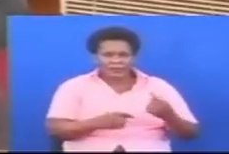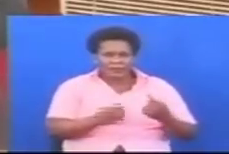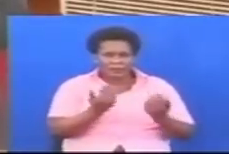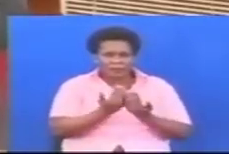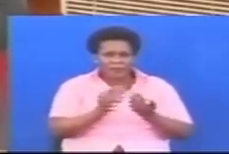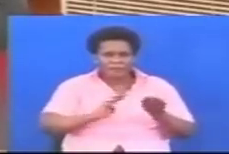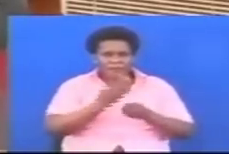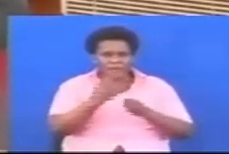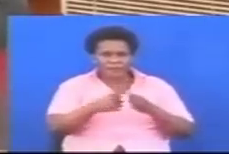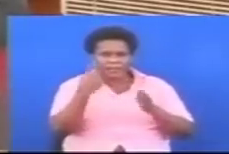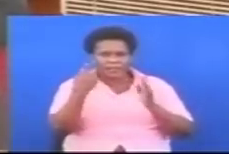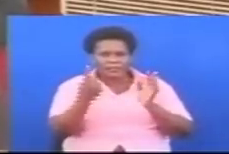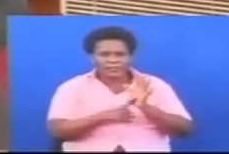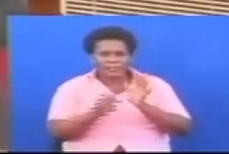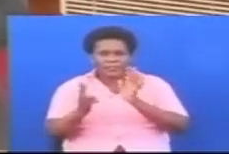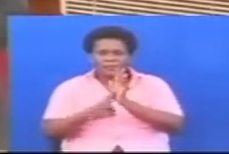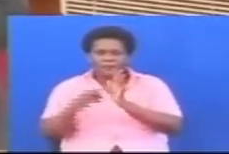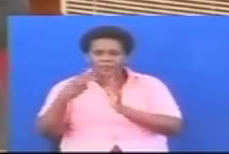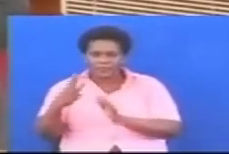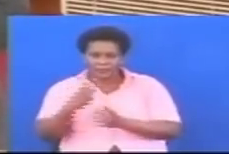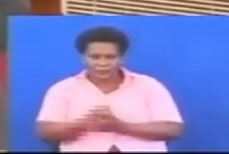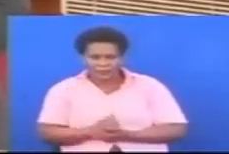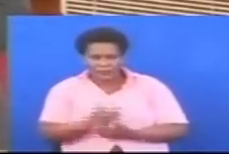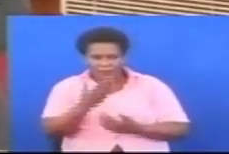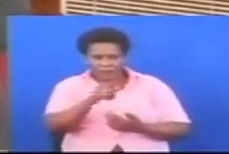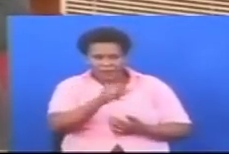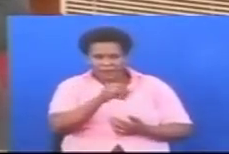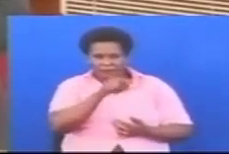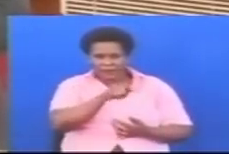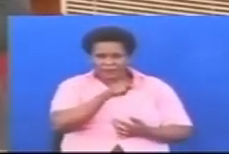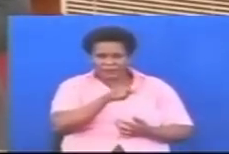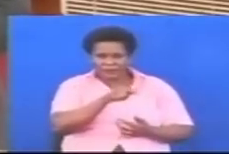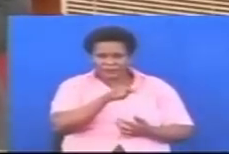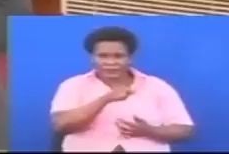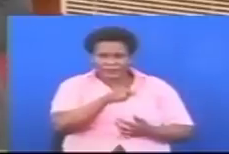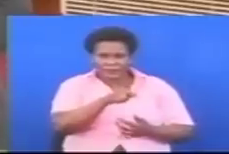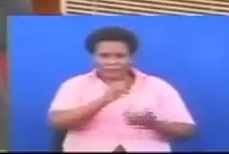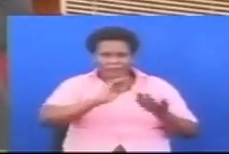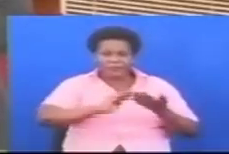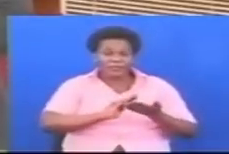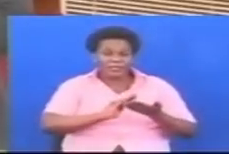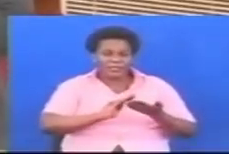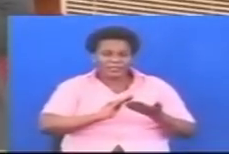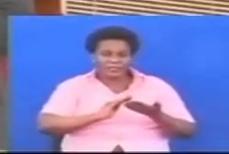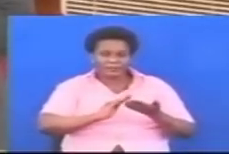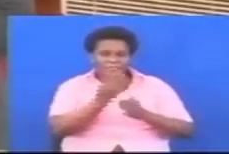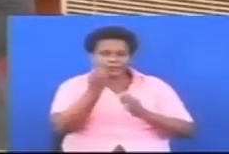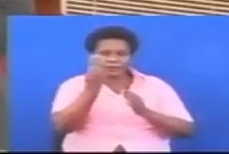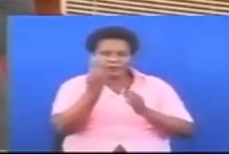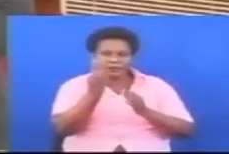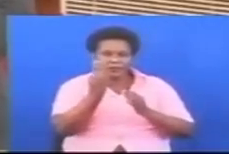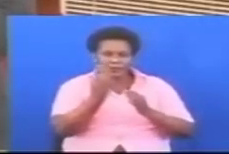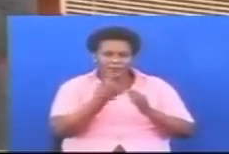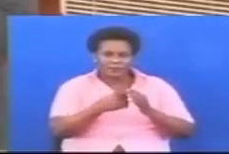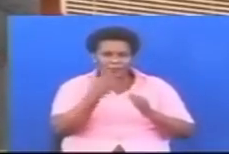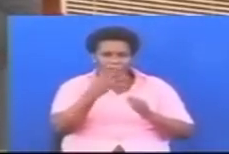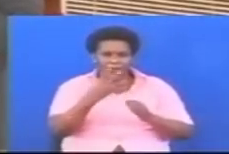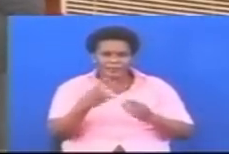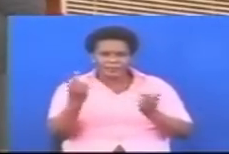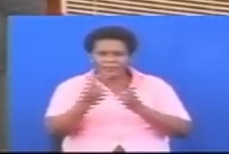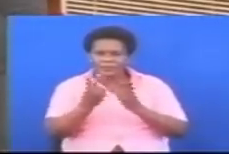673.2. Kati ya fedha hizo shilingi bilioni 400 43.2 sawa